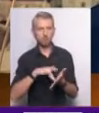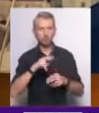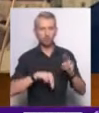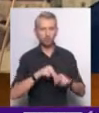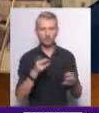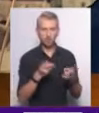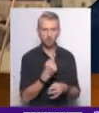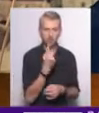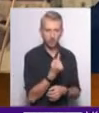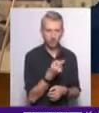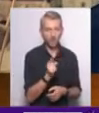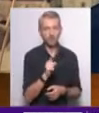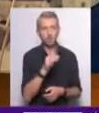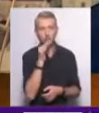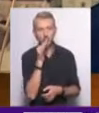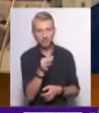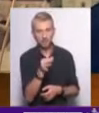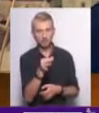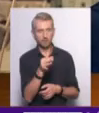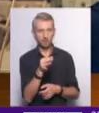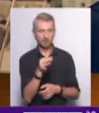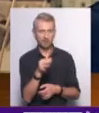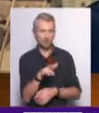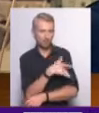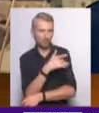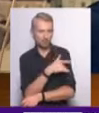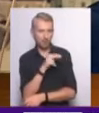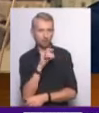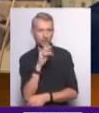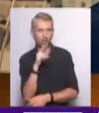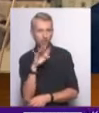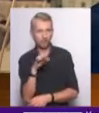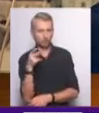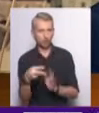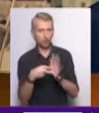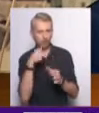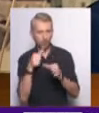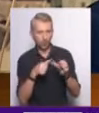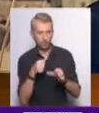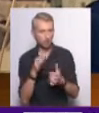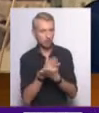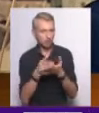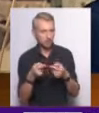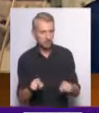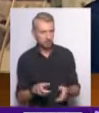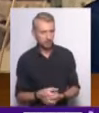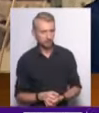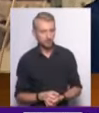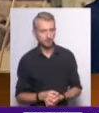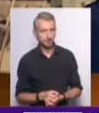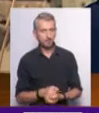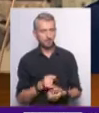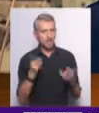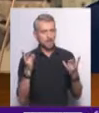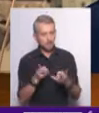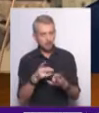одні. Угу. А те, що сказав посіпаки Чорновецького тоді, в 2007 році, якщо не помиляюсь, зовсім інше. І треба все